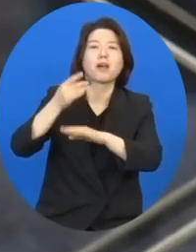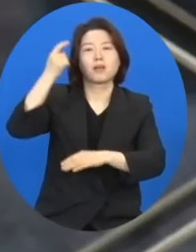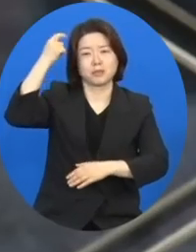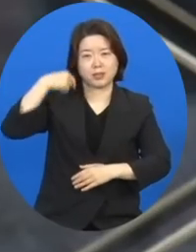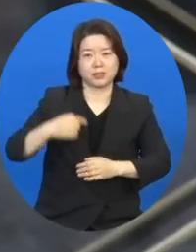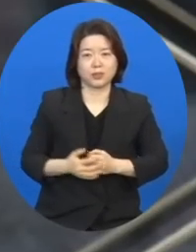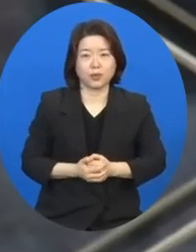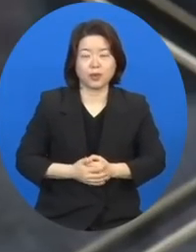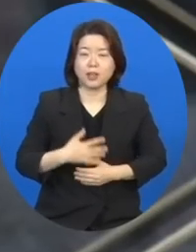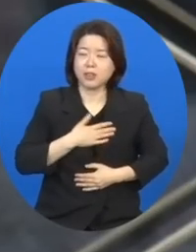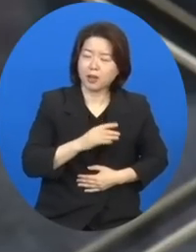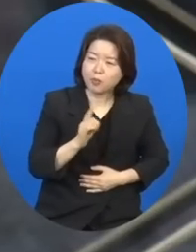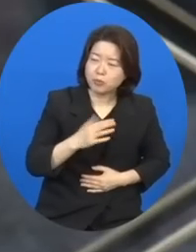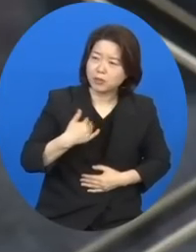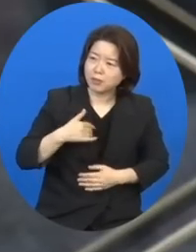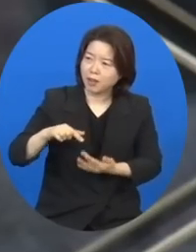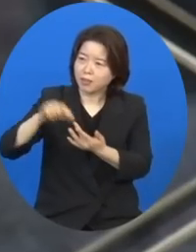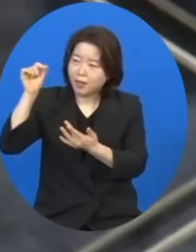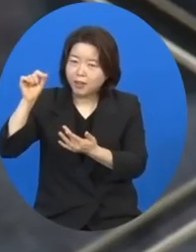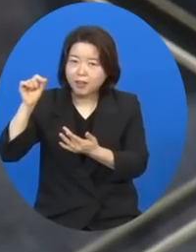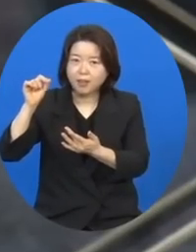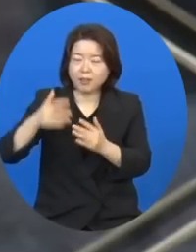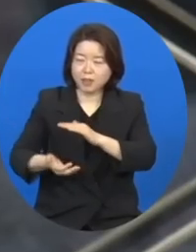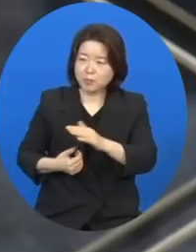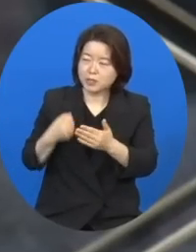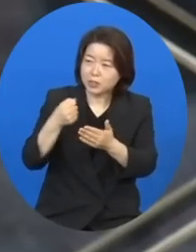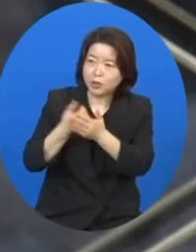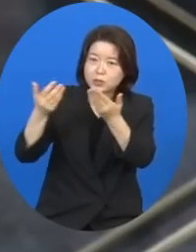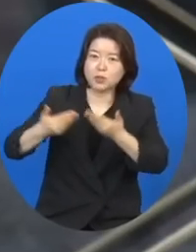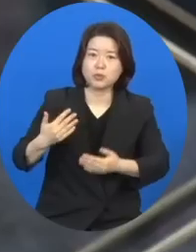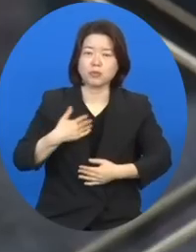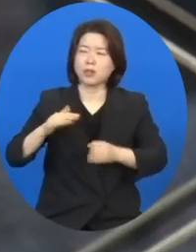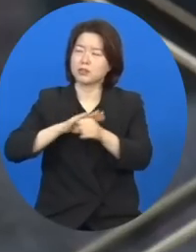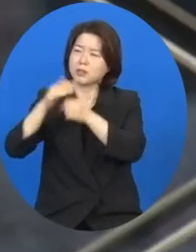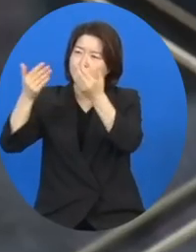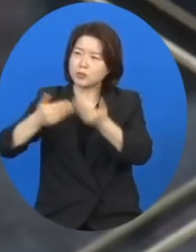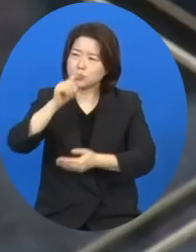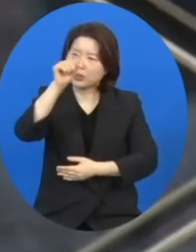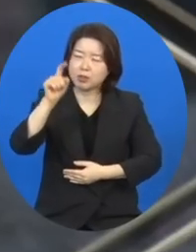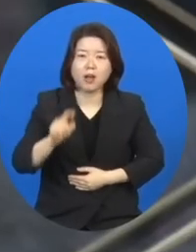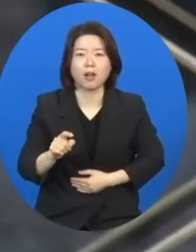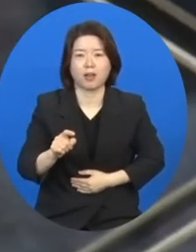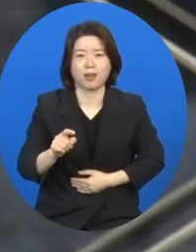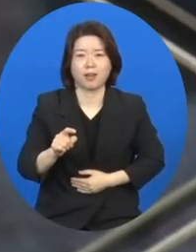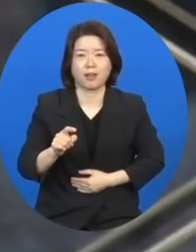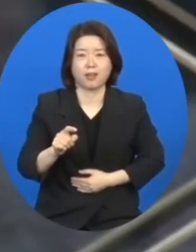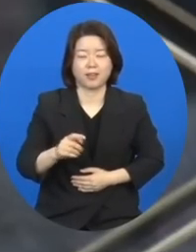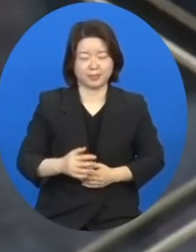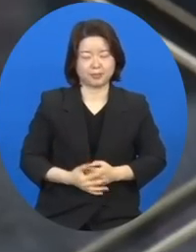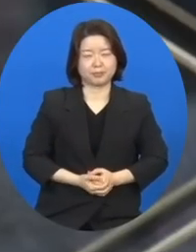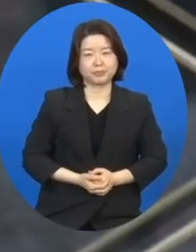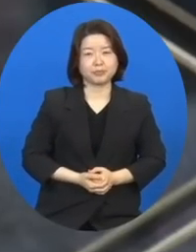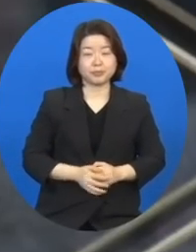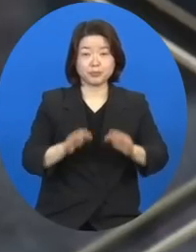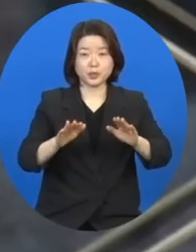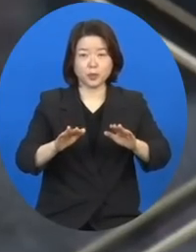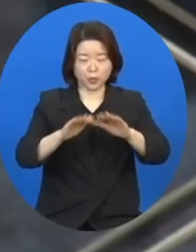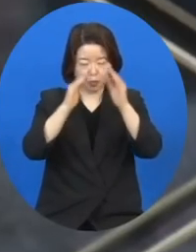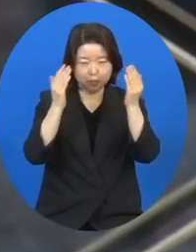뭔데 하나님 나를 택하시고 예정하셔서 이렇게 사랑하시는가. 여러분, 우리가 온 세대가 오늘